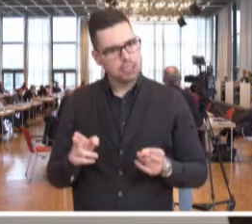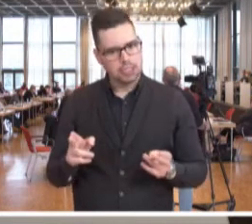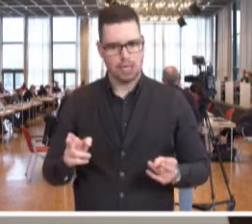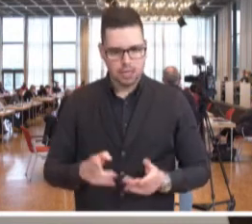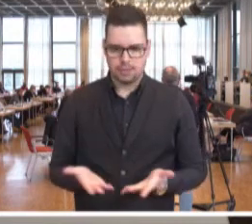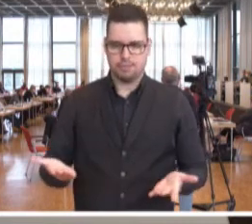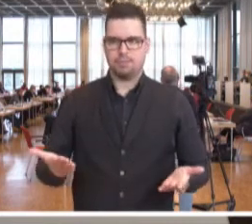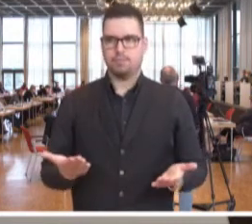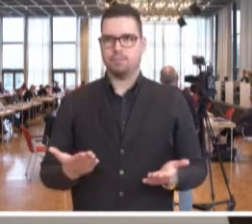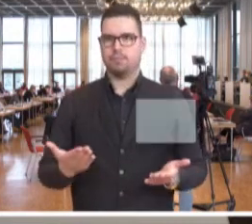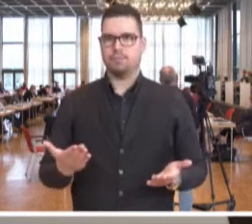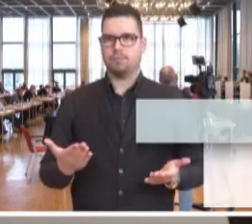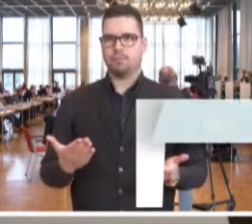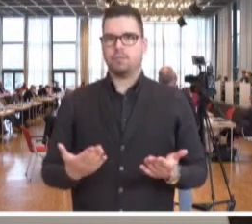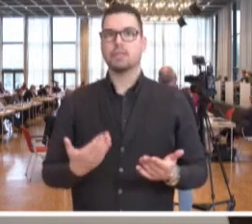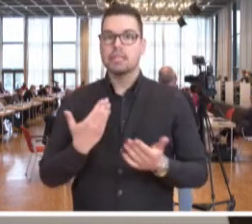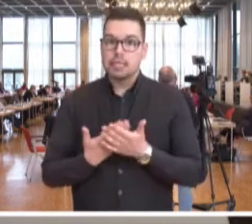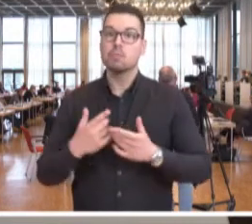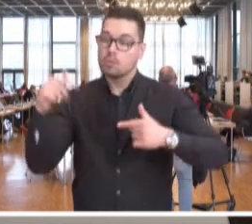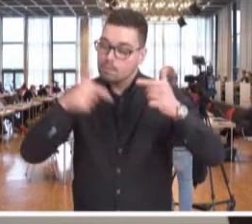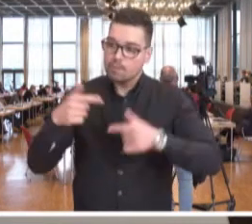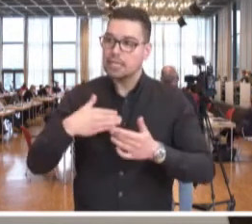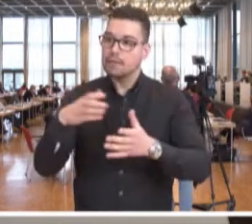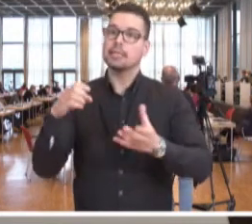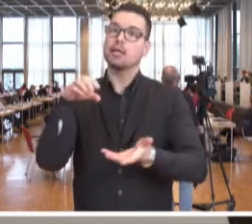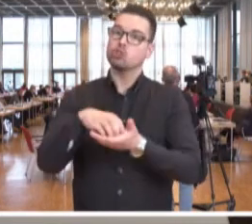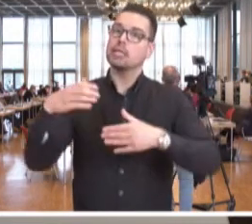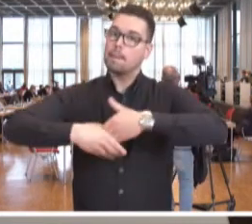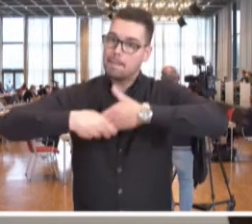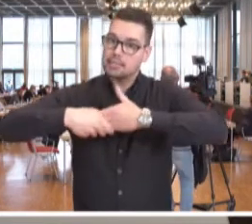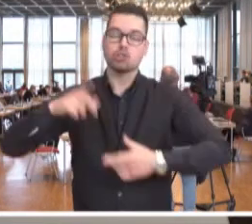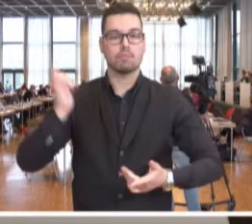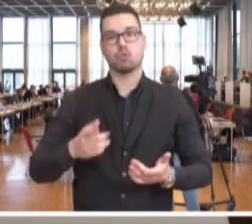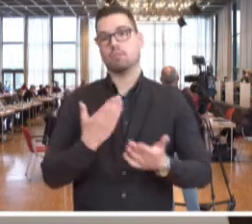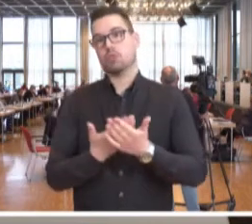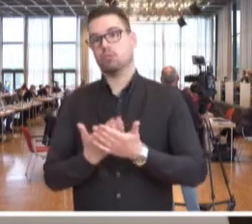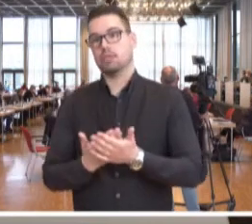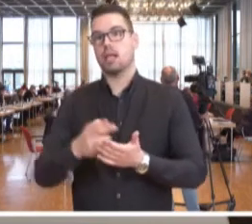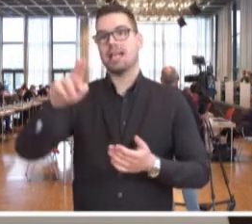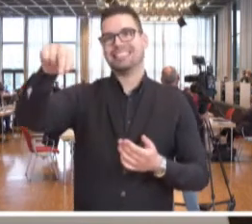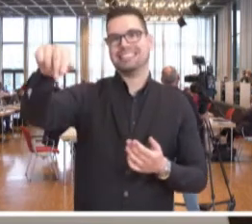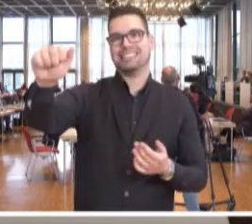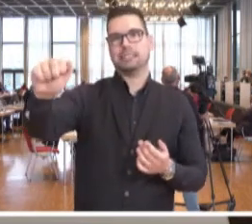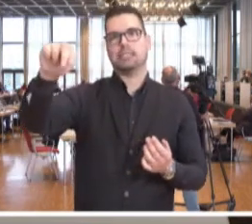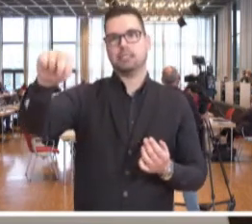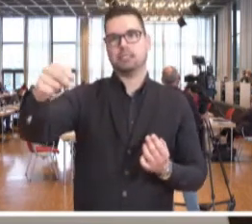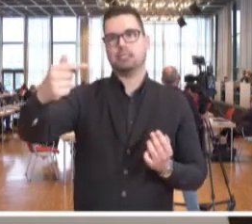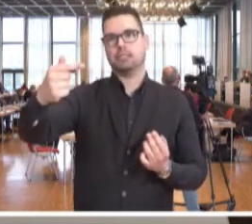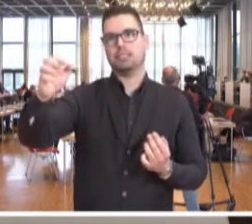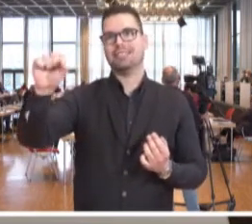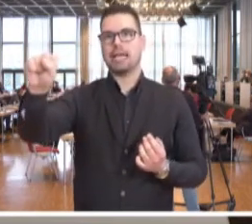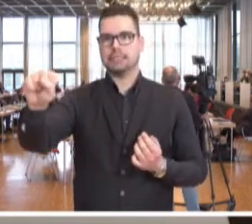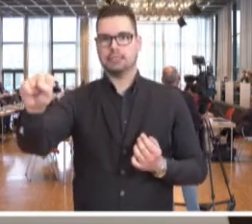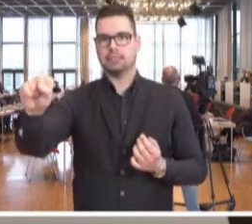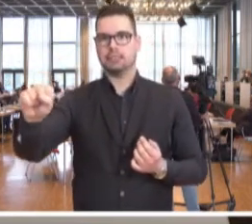Appell ist eben, diese Städtepartnerschaften weiter intensiv zu pflegen. Ich kann das am Beispiel der Stadt Nantes sagen und der Stadt